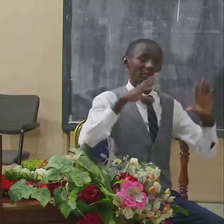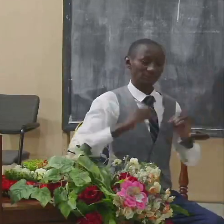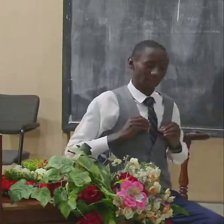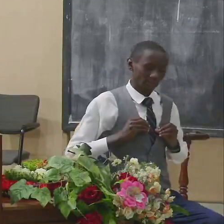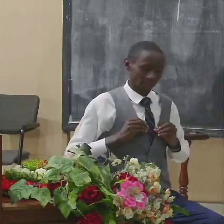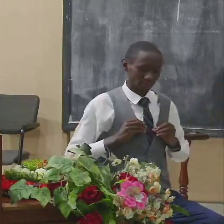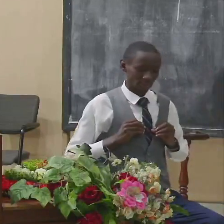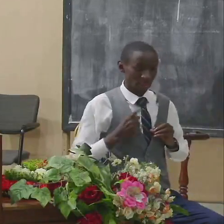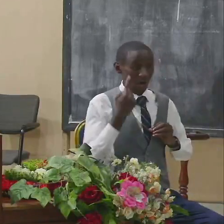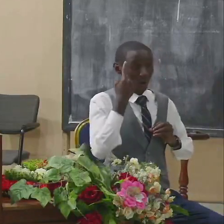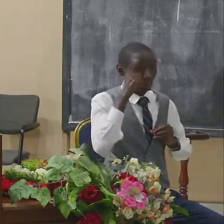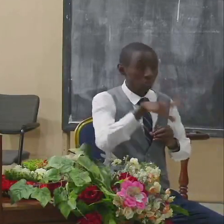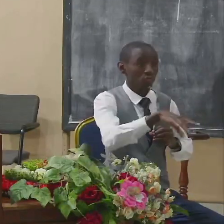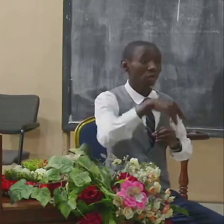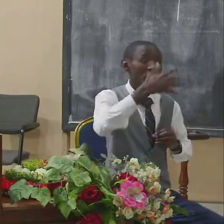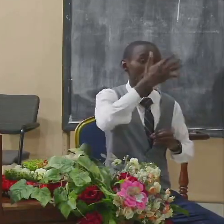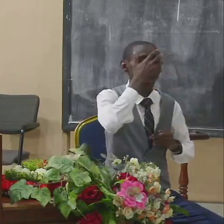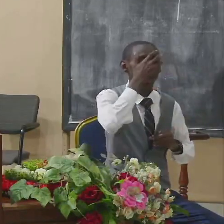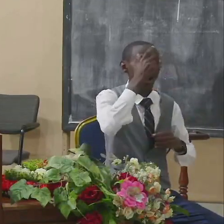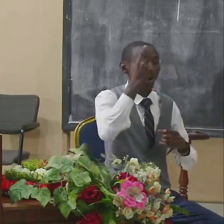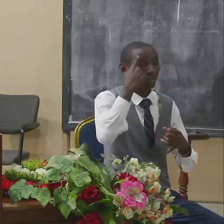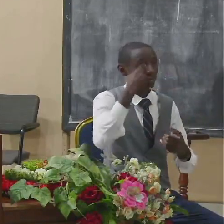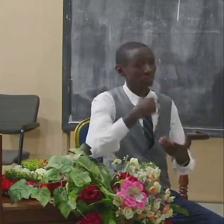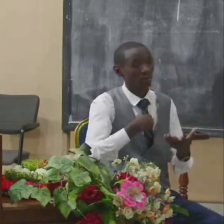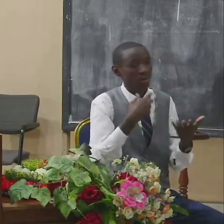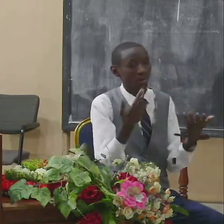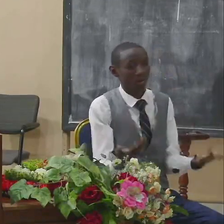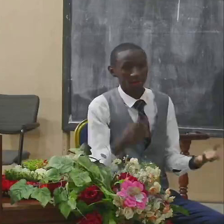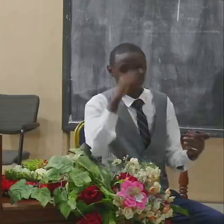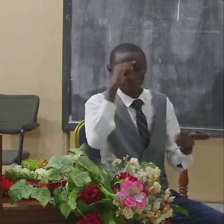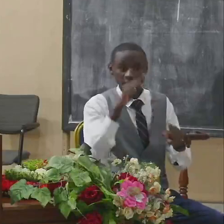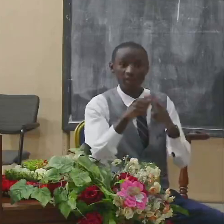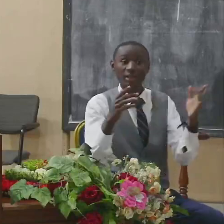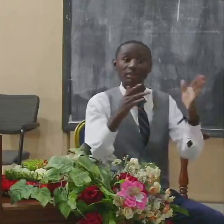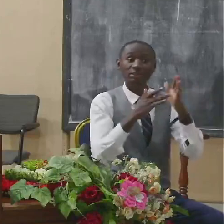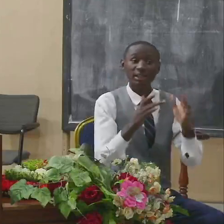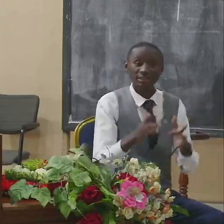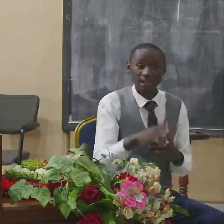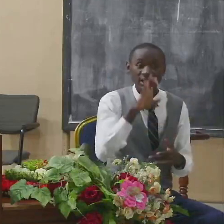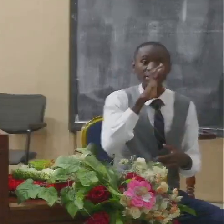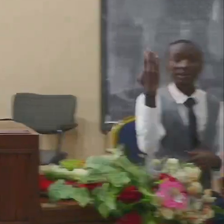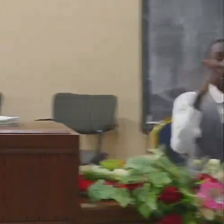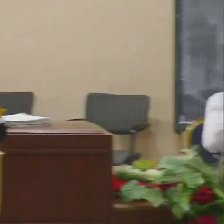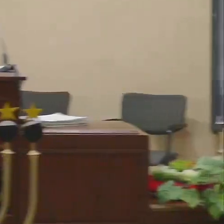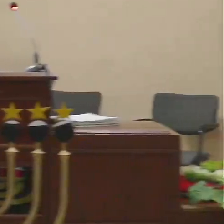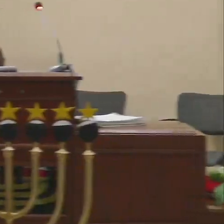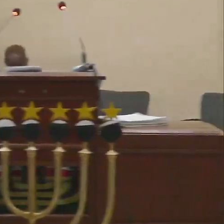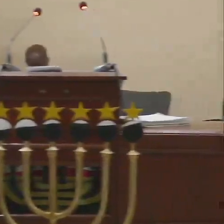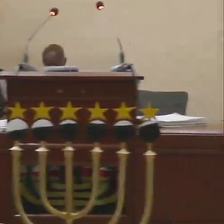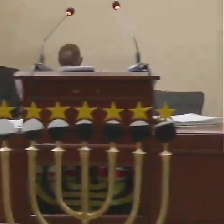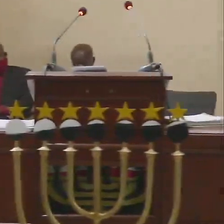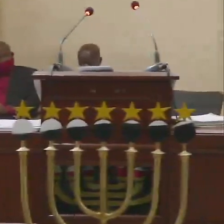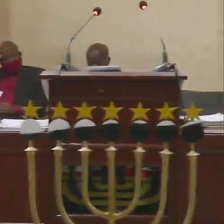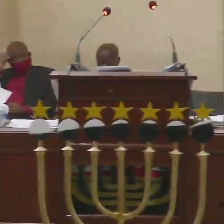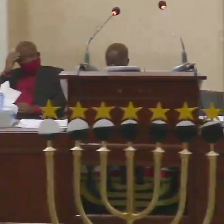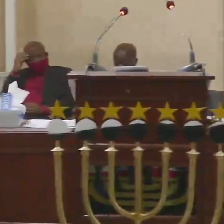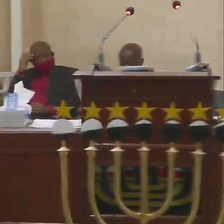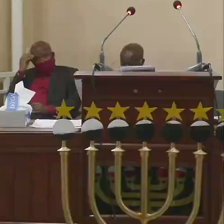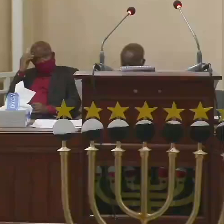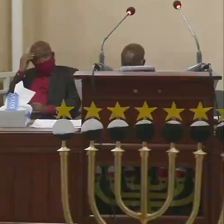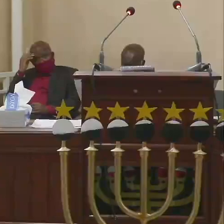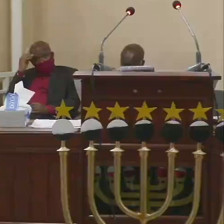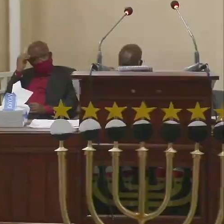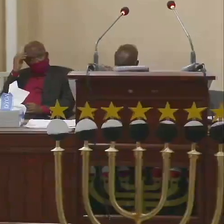de prendre le propre frère. Alikubali kubeba haya ndugu. Jésus n'était pas comme toi et moi. Yesu hakuwa sawa wewe na mimi. Alikuwa